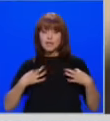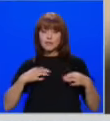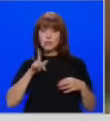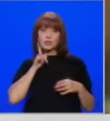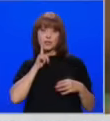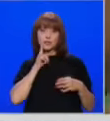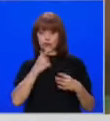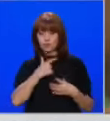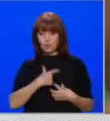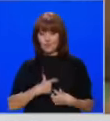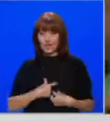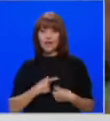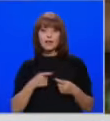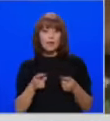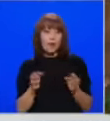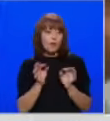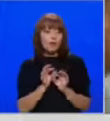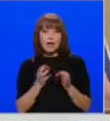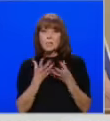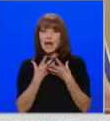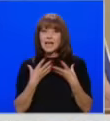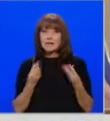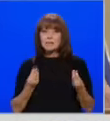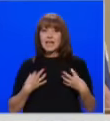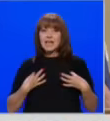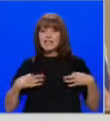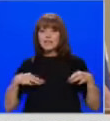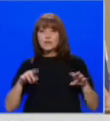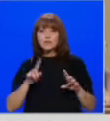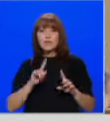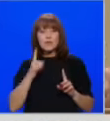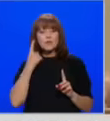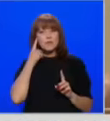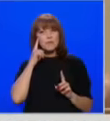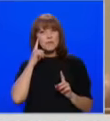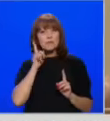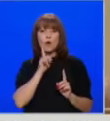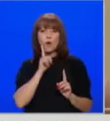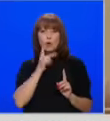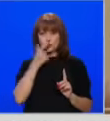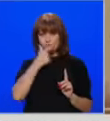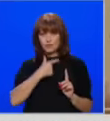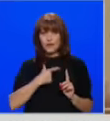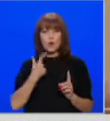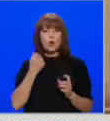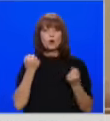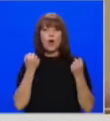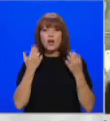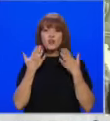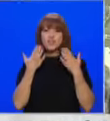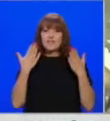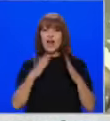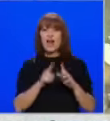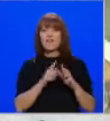този свободен човек липсваше. Свободата не може да се осмисли от човека, който е живял през целия си живот в